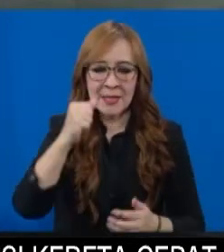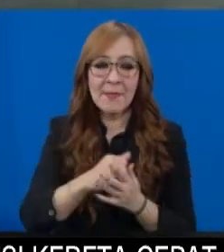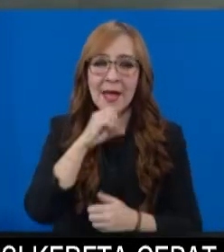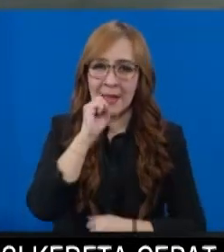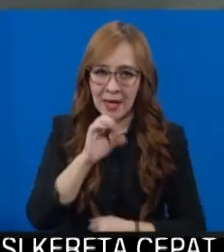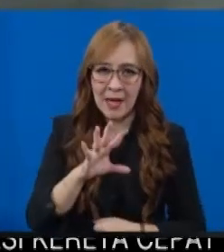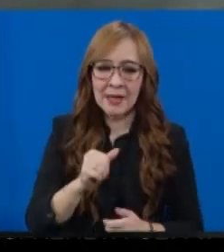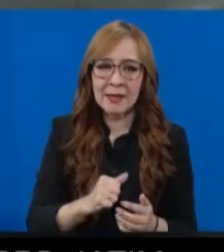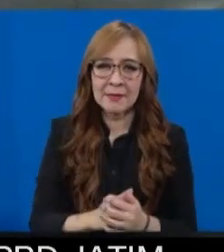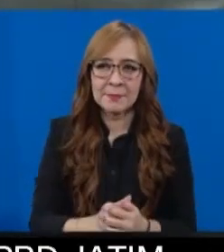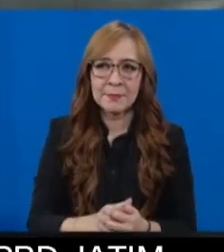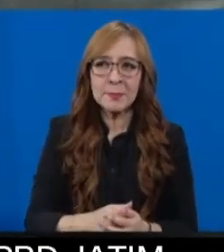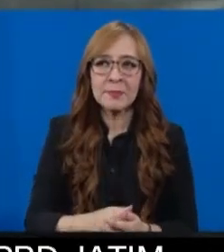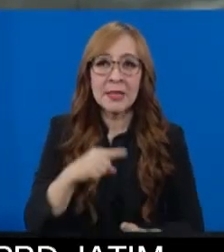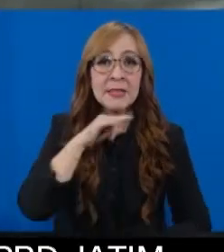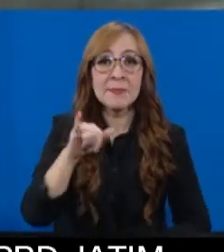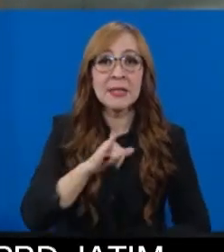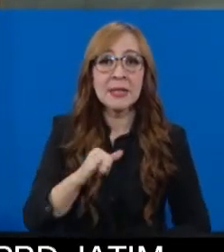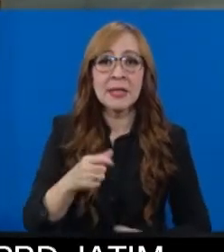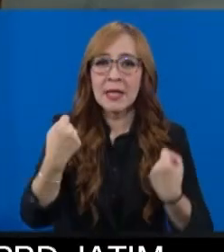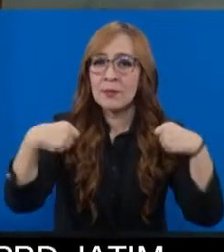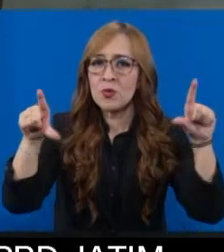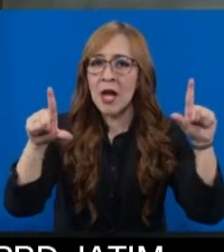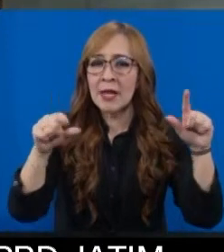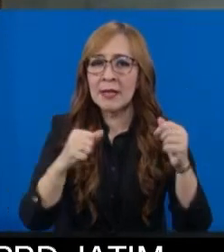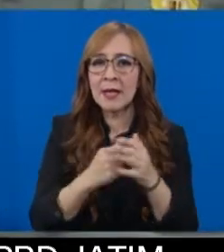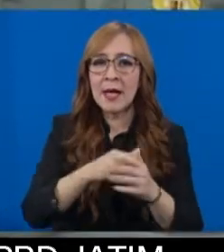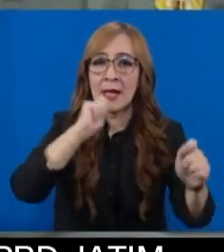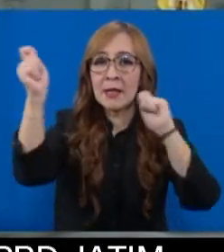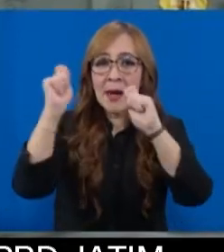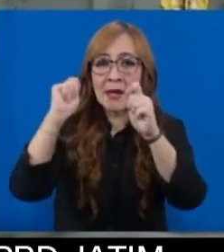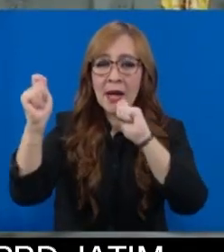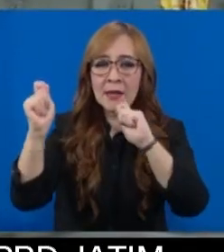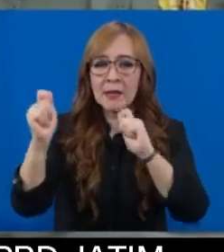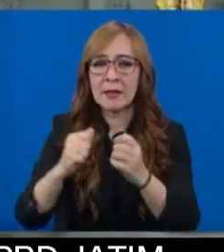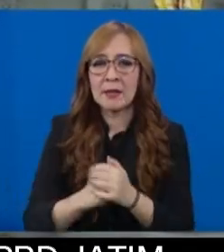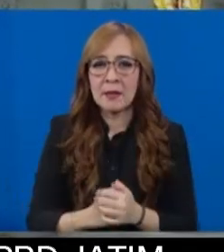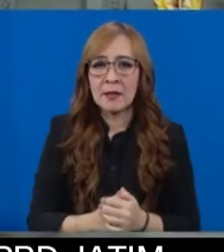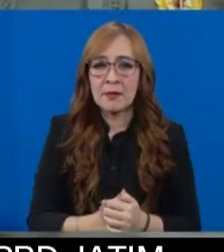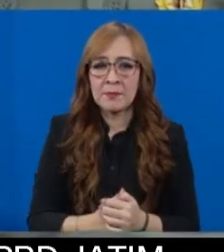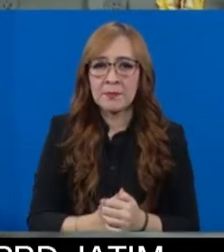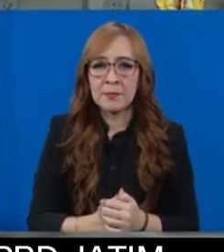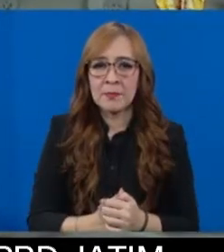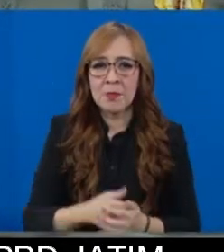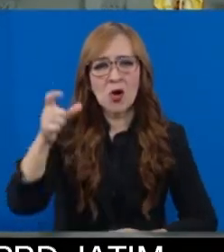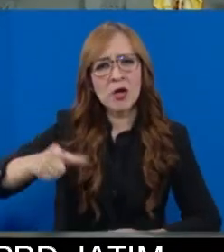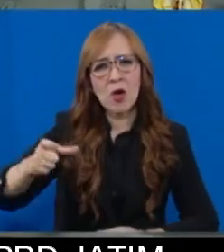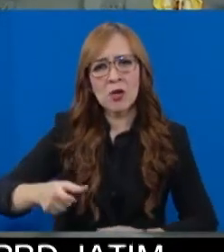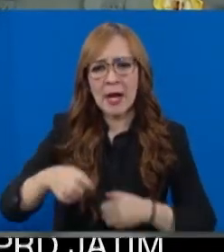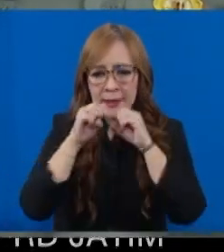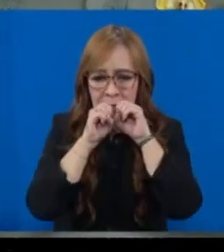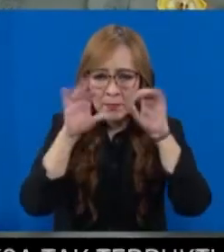mengatakan seperti periode liburan lebaran masyarakat yang berada di rest area di imbau agar segera meninggalkan rest area apabila sudah selesai